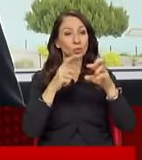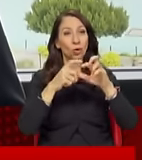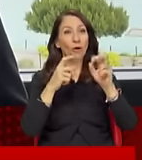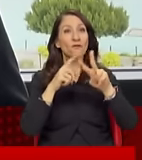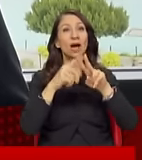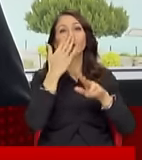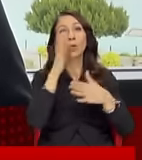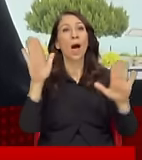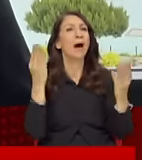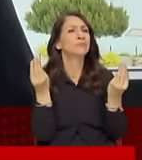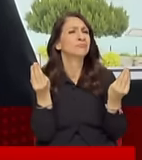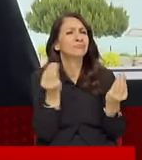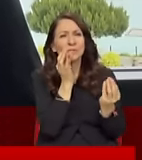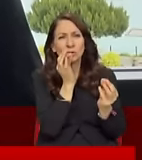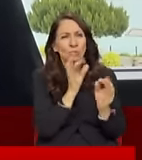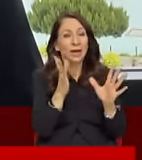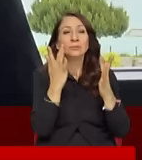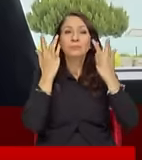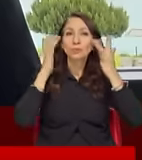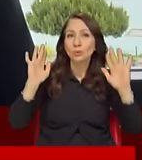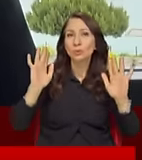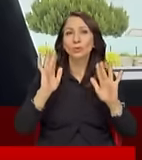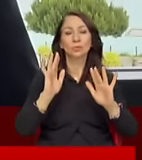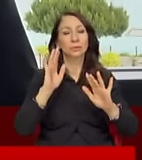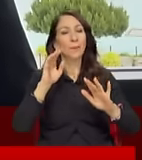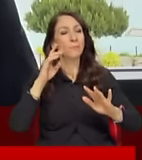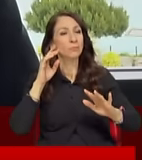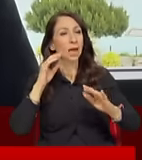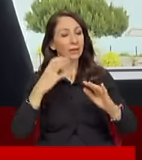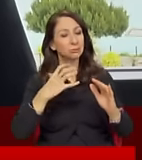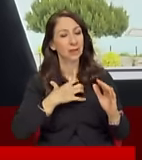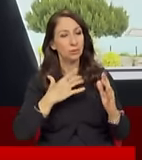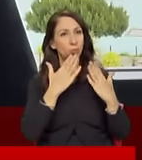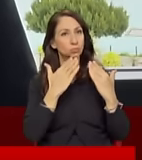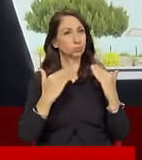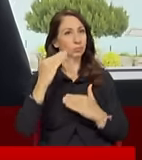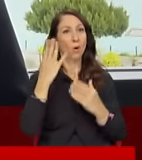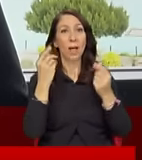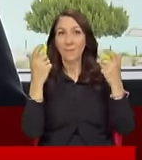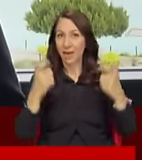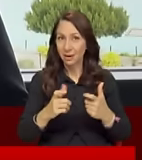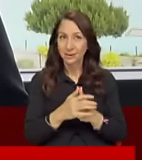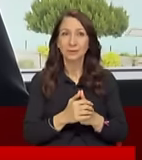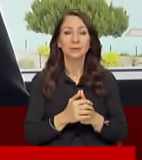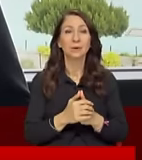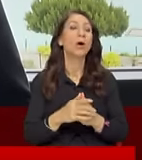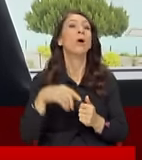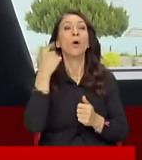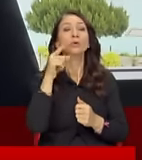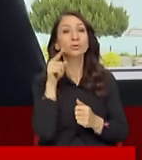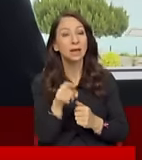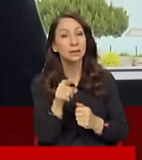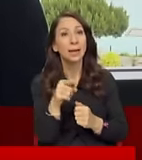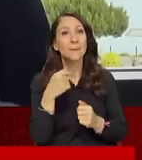güzellikleri inanılmaz olan, çağdaş, kültürü, medeniyet seviyesini çok yüksek olan bir kenttir. O nedenden